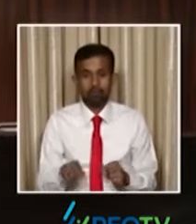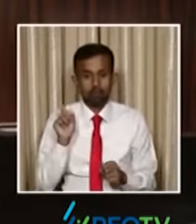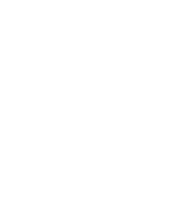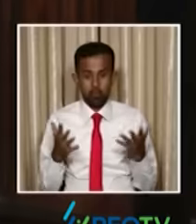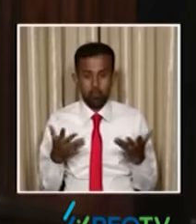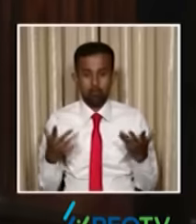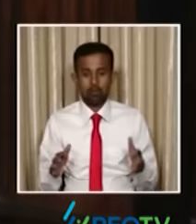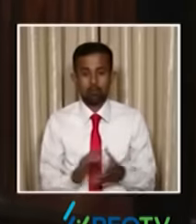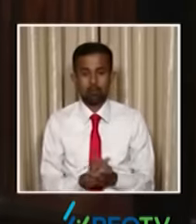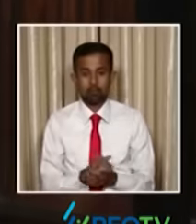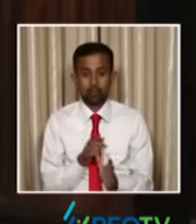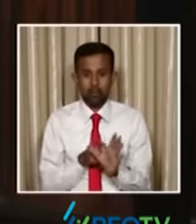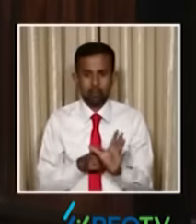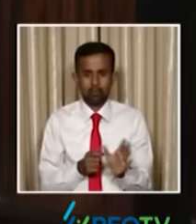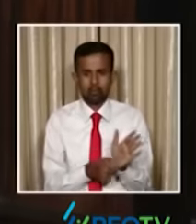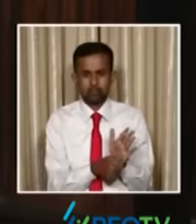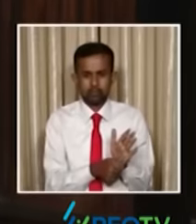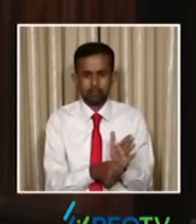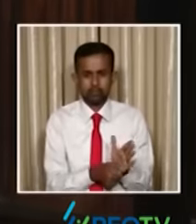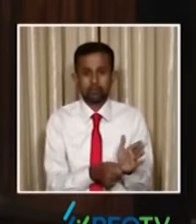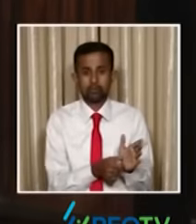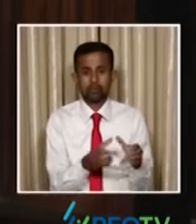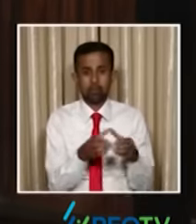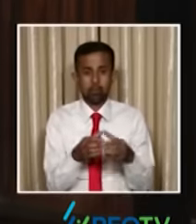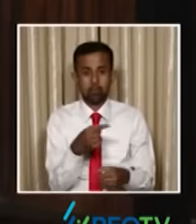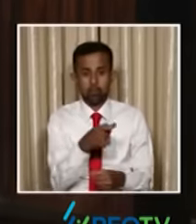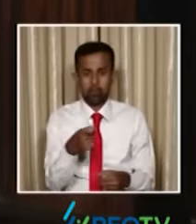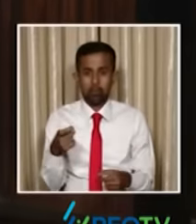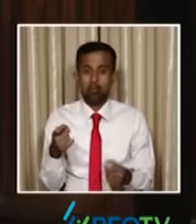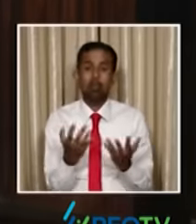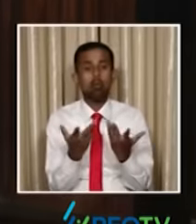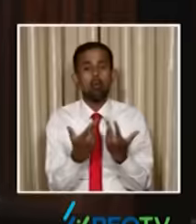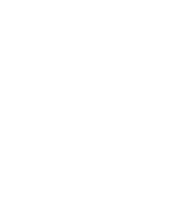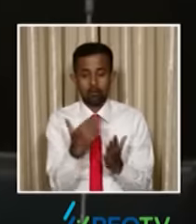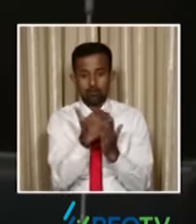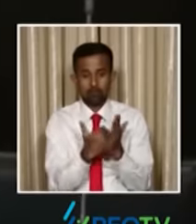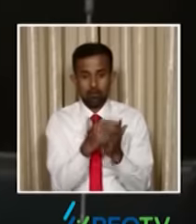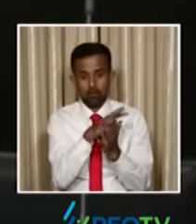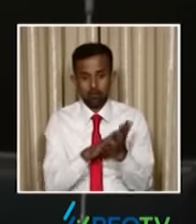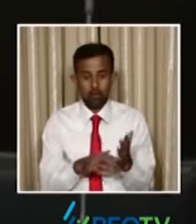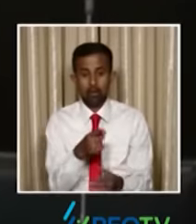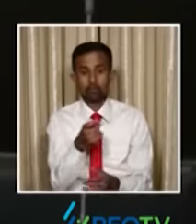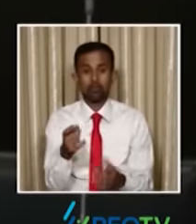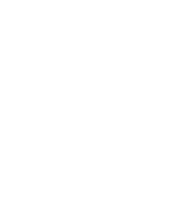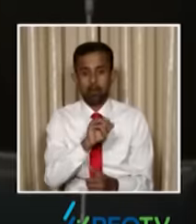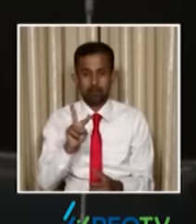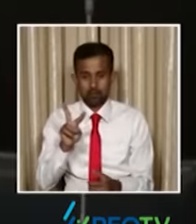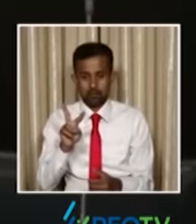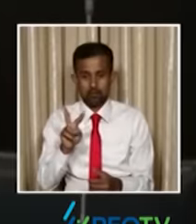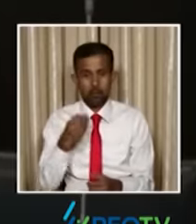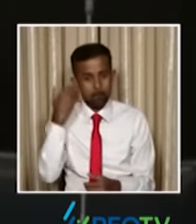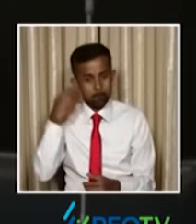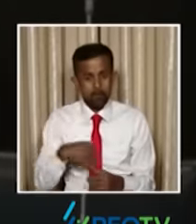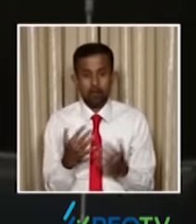දන්නනු කැමැත්තෙමි. මේ වසරේ සංවිධානාත්මක අපරාධ කල්ලි විසින් වෙඩිතැබීම් කොපමණ ප්‍රමාණයක් සිදු කර තිබේද? වෙඩිතැබීම් සංඛ්‍යාව 62යි,